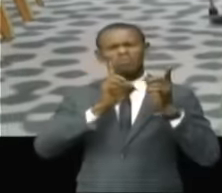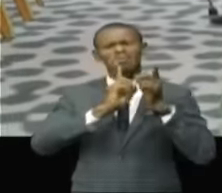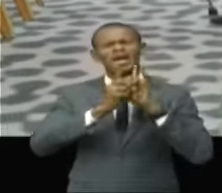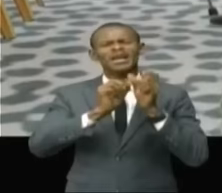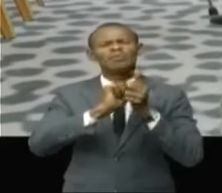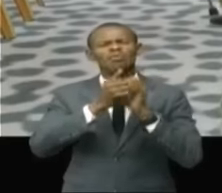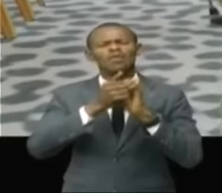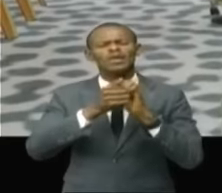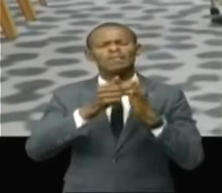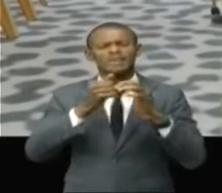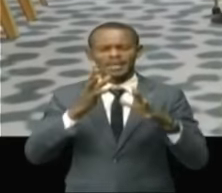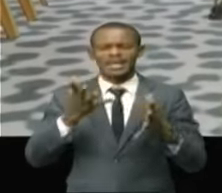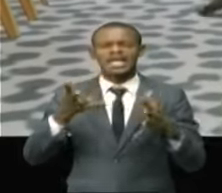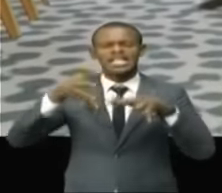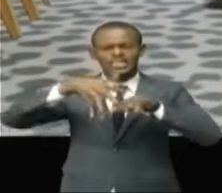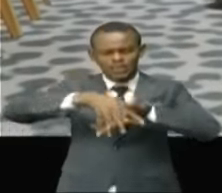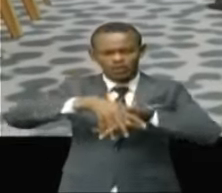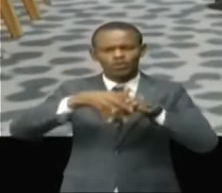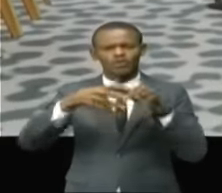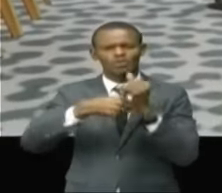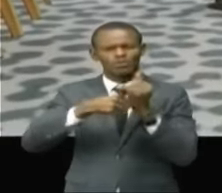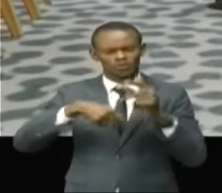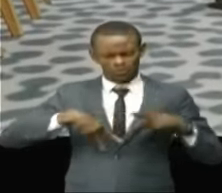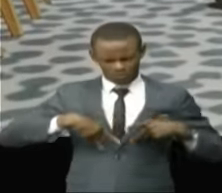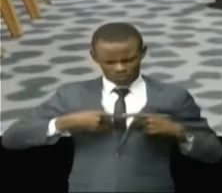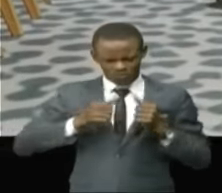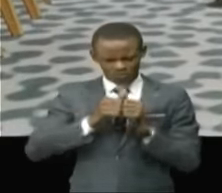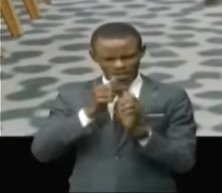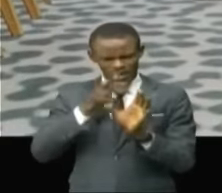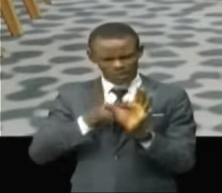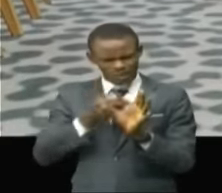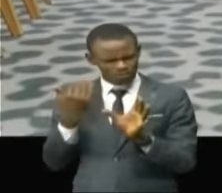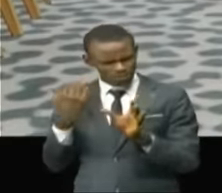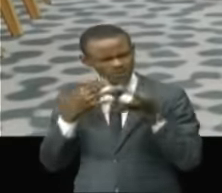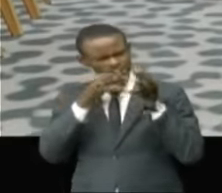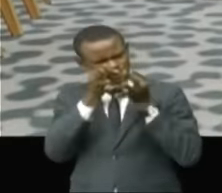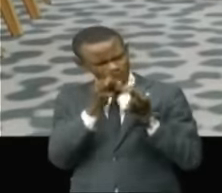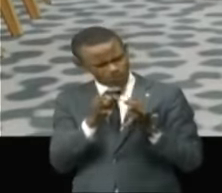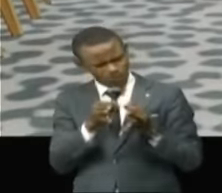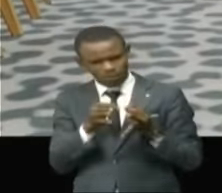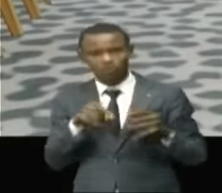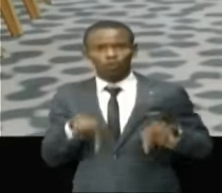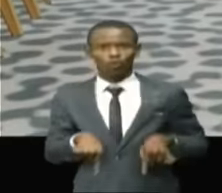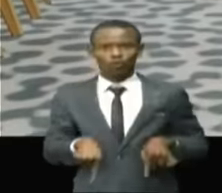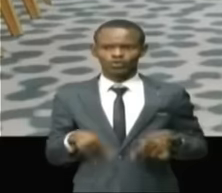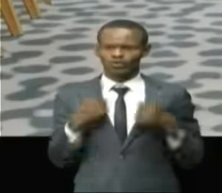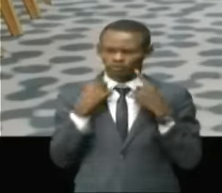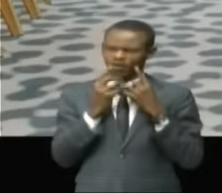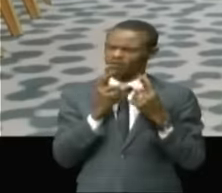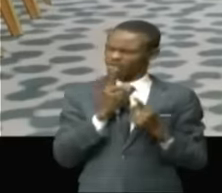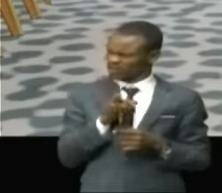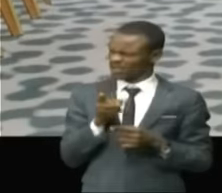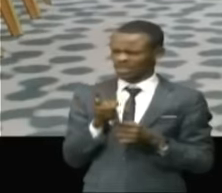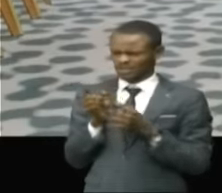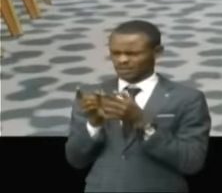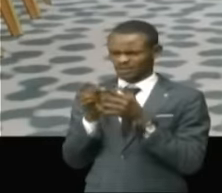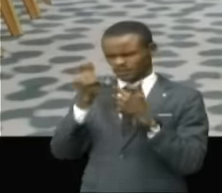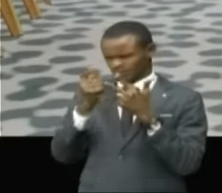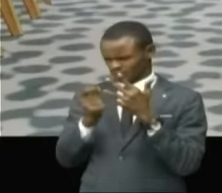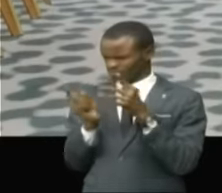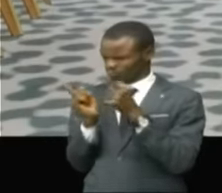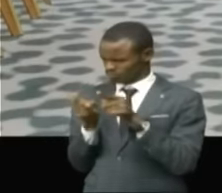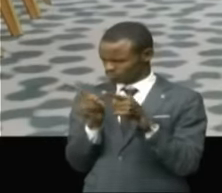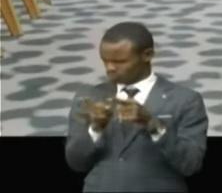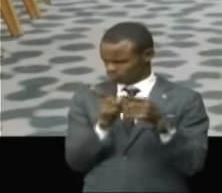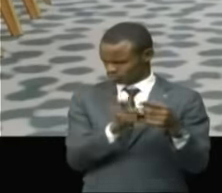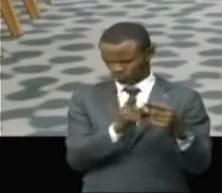avec handicap, aujourd'hui on comprend exactement que comment est-ce que ces personnes vont contribuer au processus de